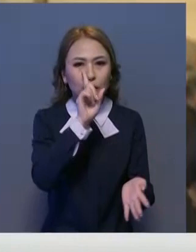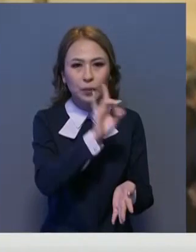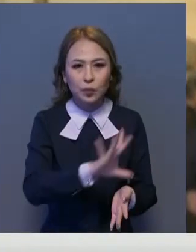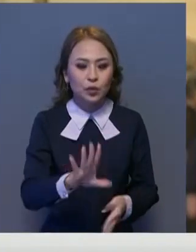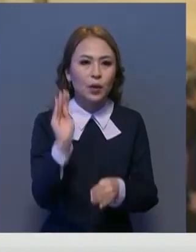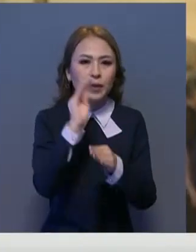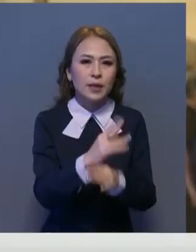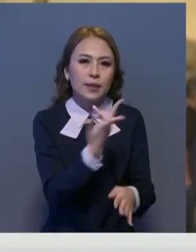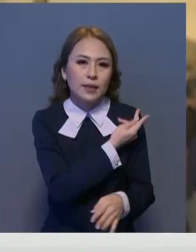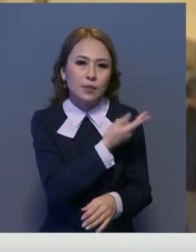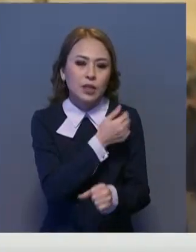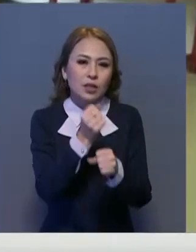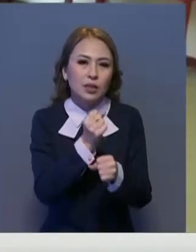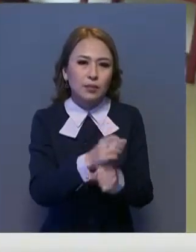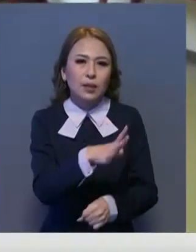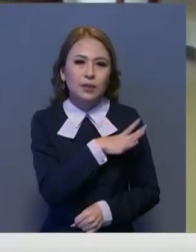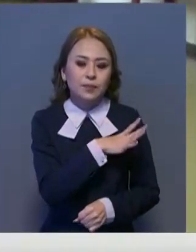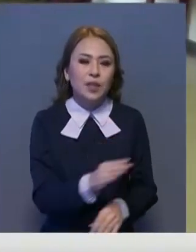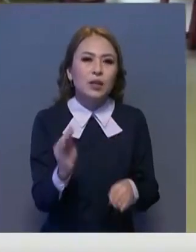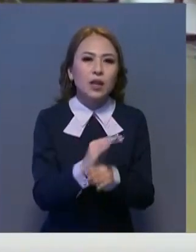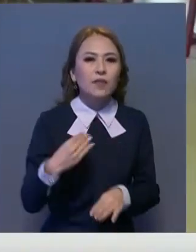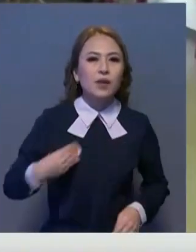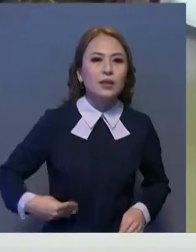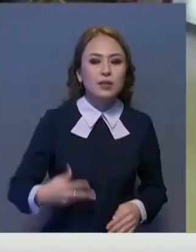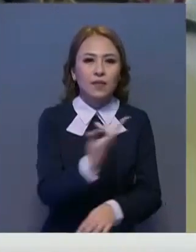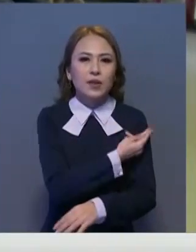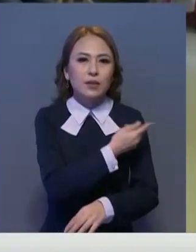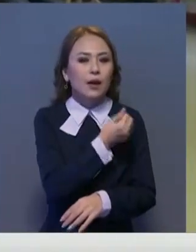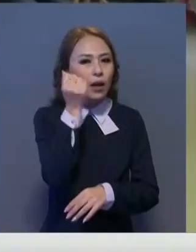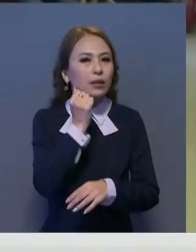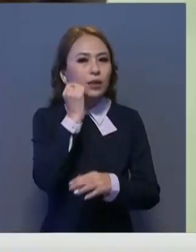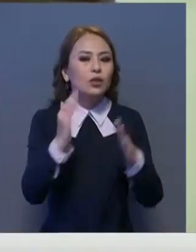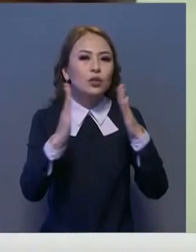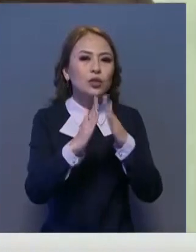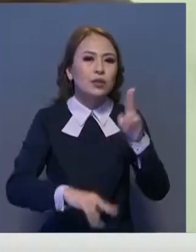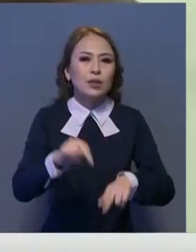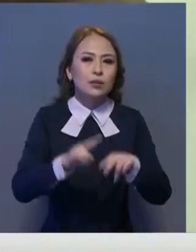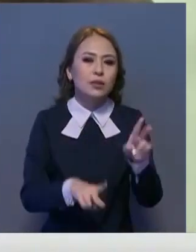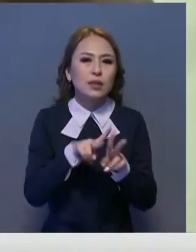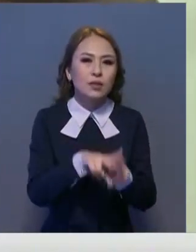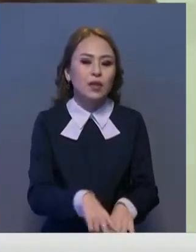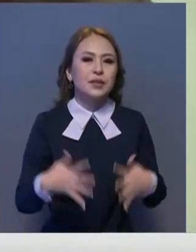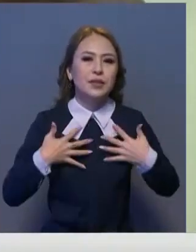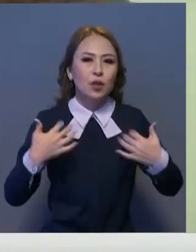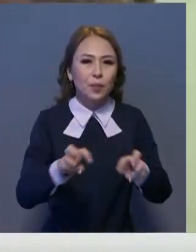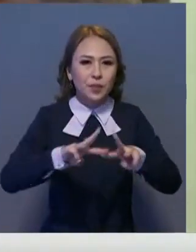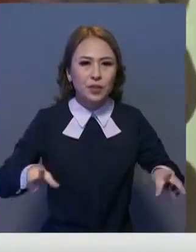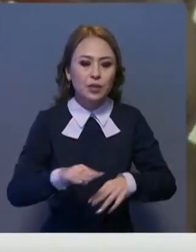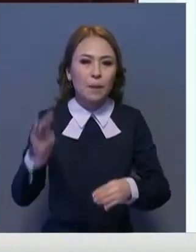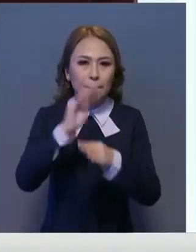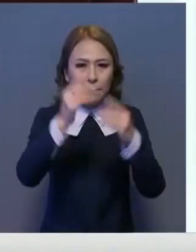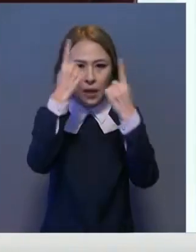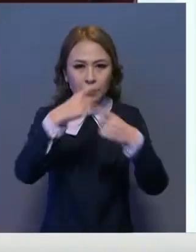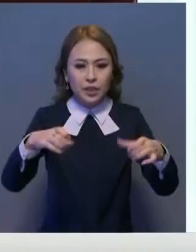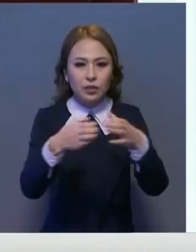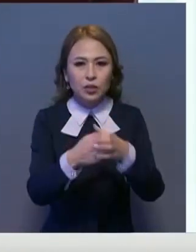Себебі екпе жасатып алдым. Ал Францияда вакцинаны қарттар үйін тұрғындары салдырып жатыр. Денсаулық сақтау министрлігінің мәліметі